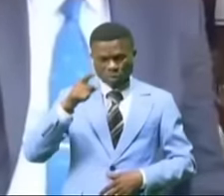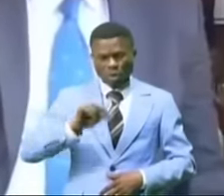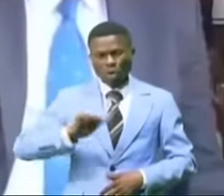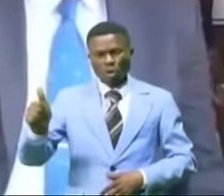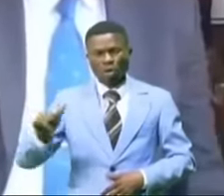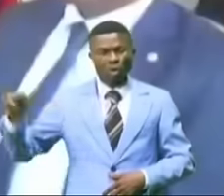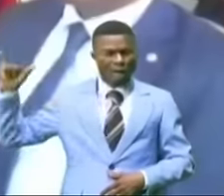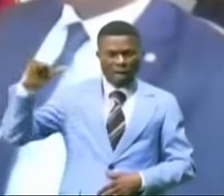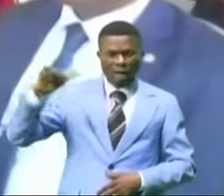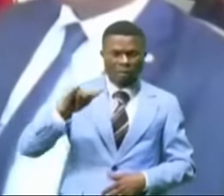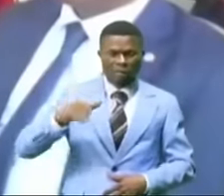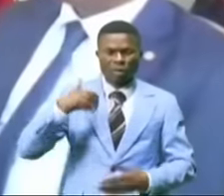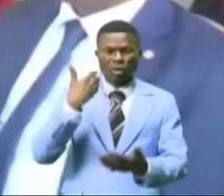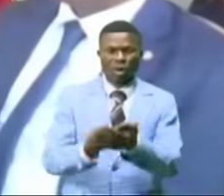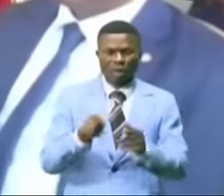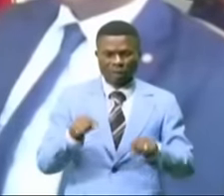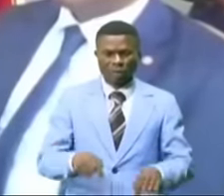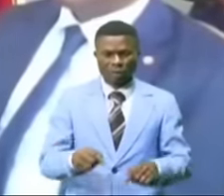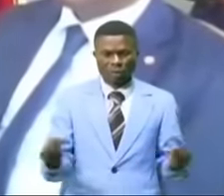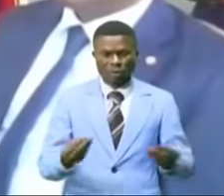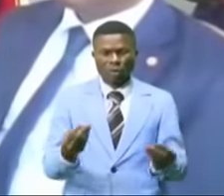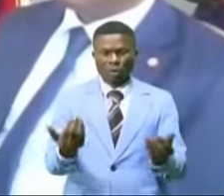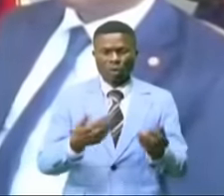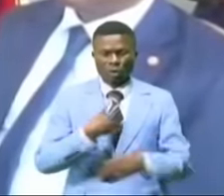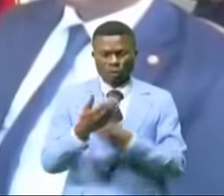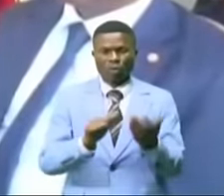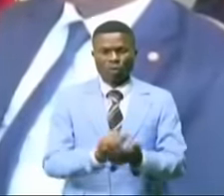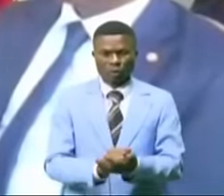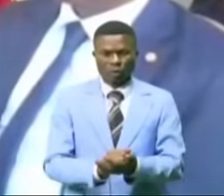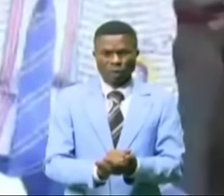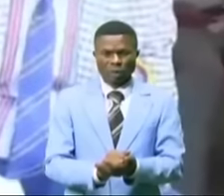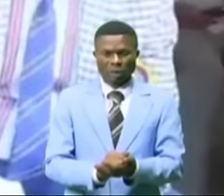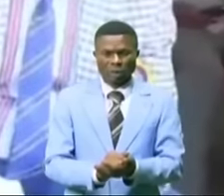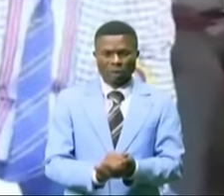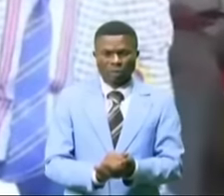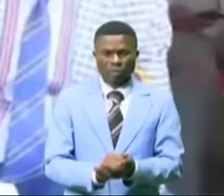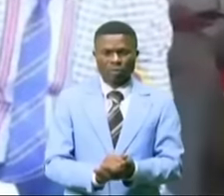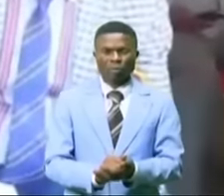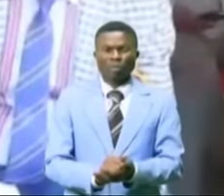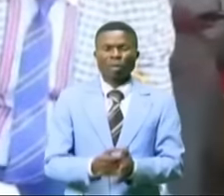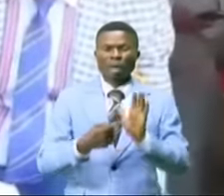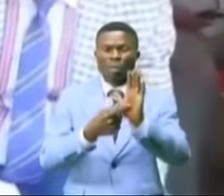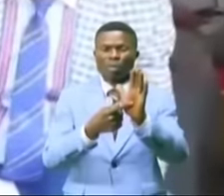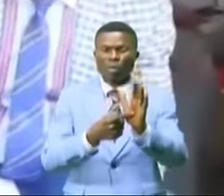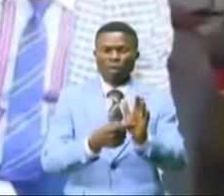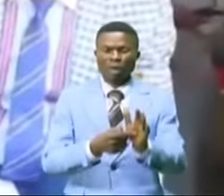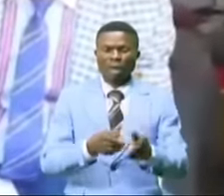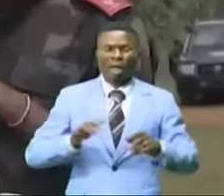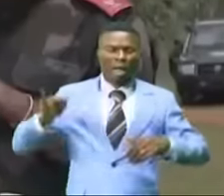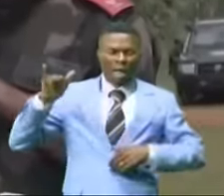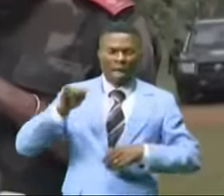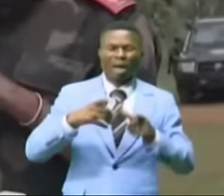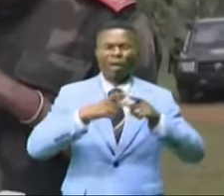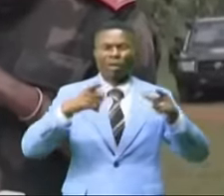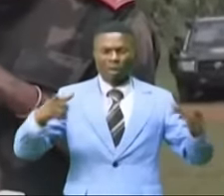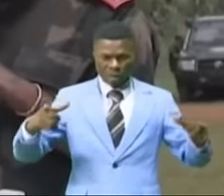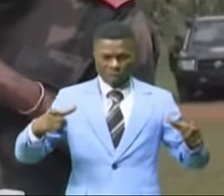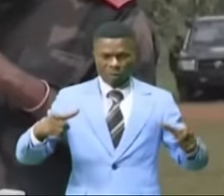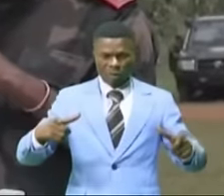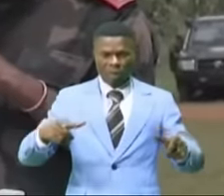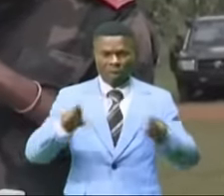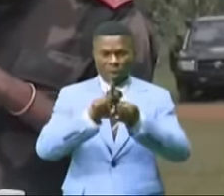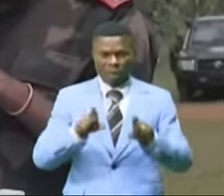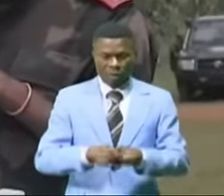standards de l'aviation civile. C'est pourquoi nous voulons le faire porter une tenue de statut national, et ce,